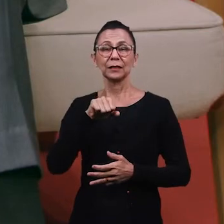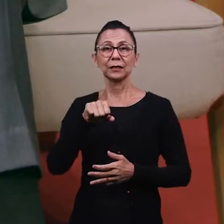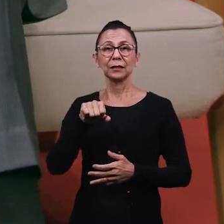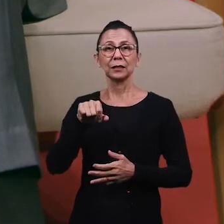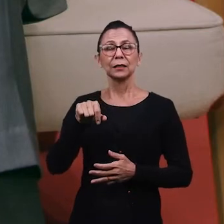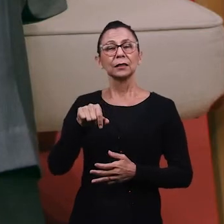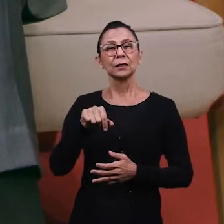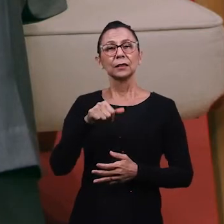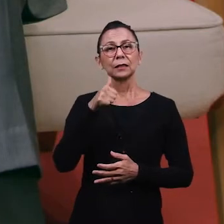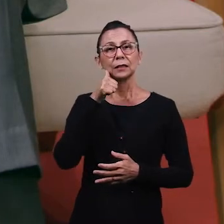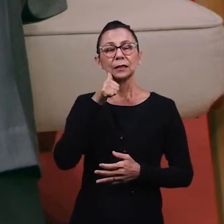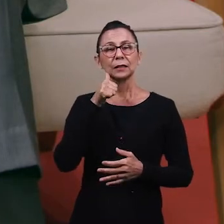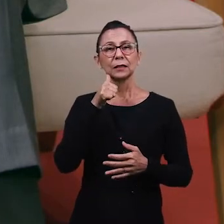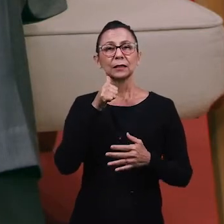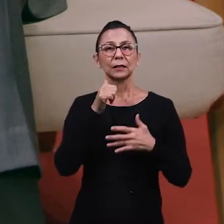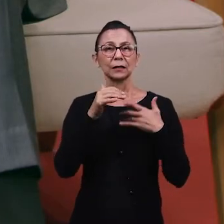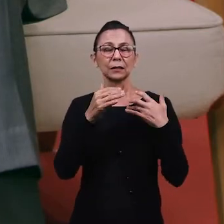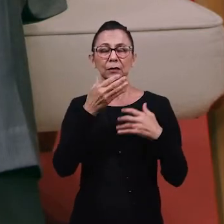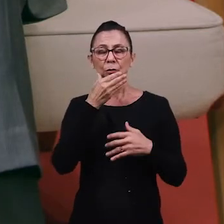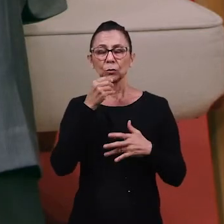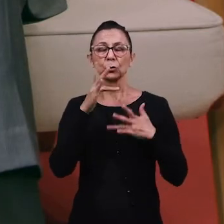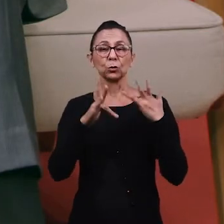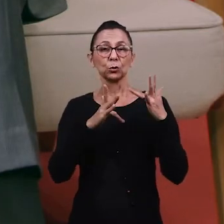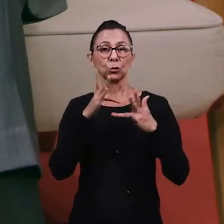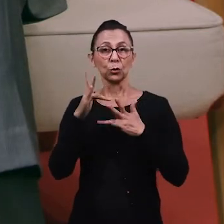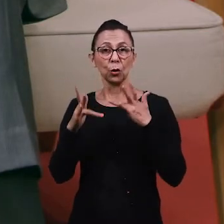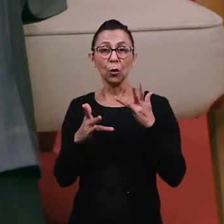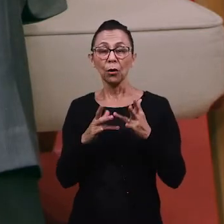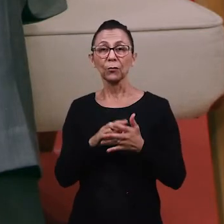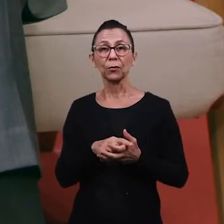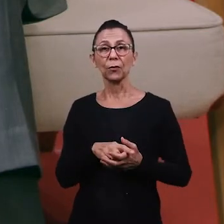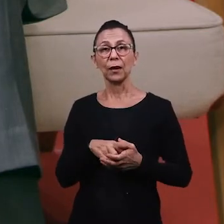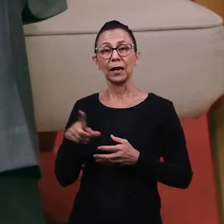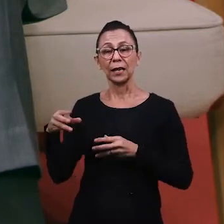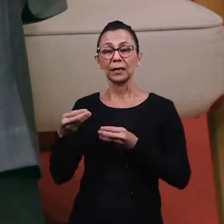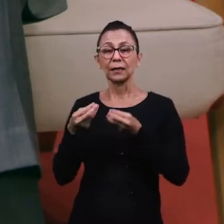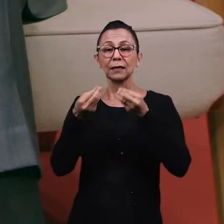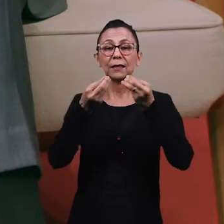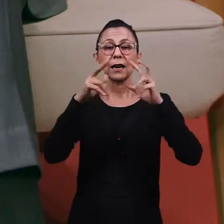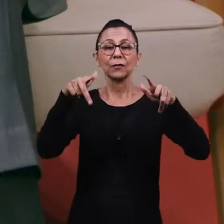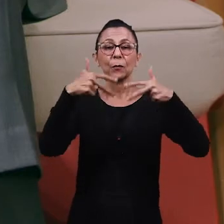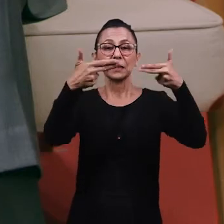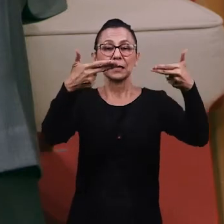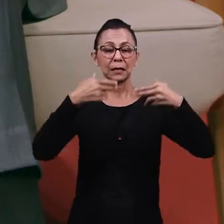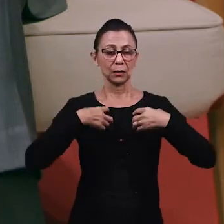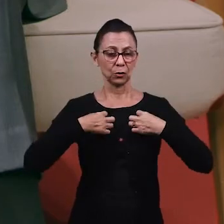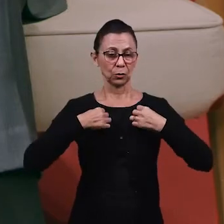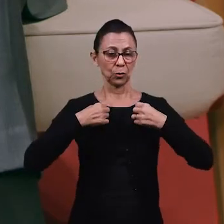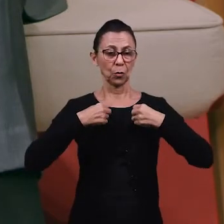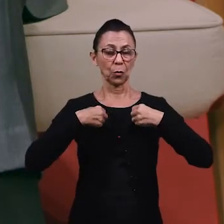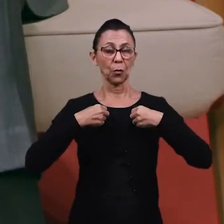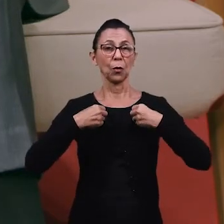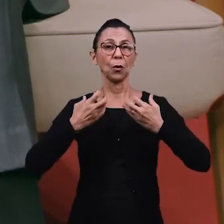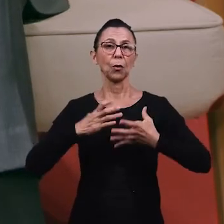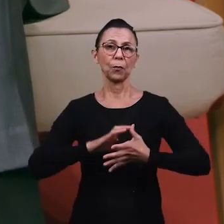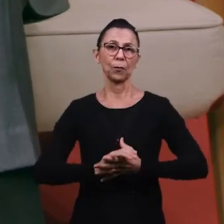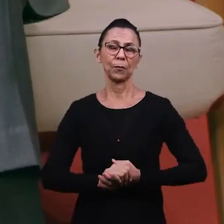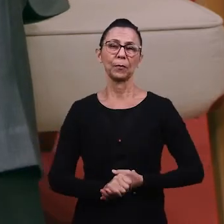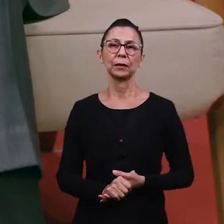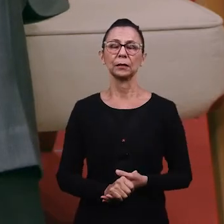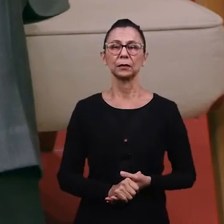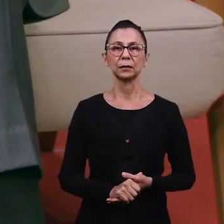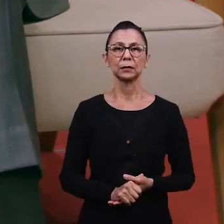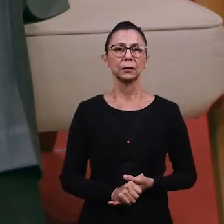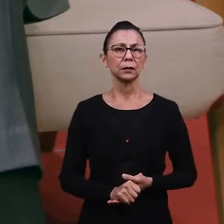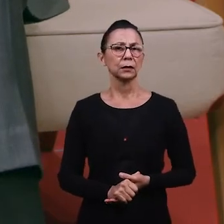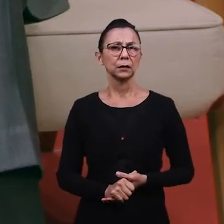nuptiales pour les invités. On ne pouvait pas aller avec habillé n'importe comment. Donc, de telle manière que quand